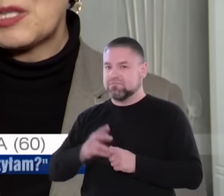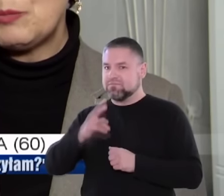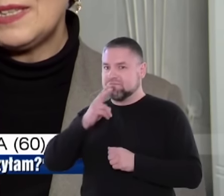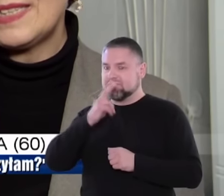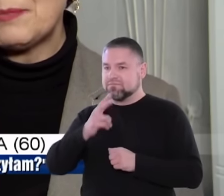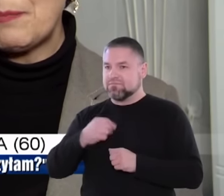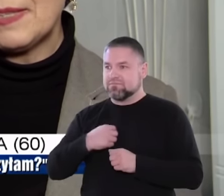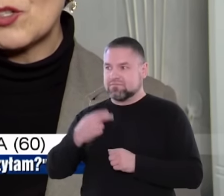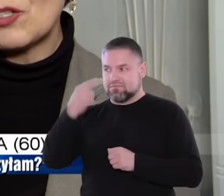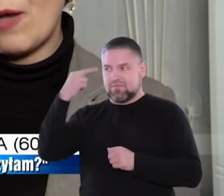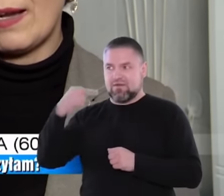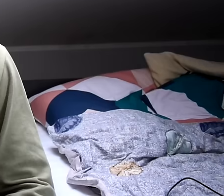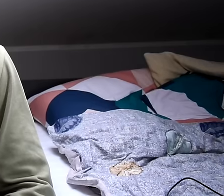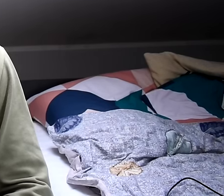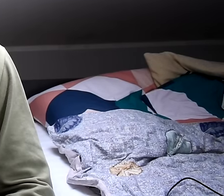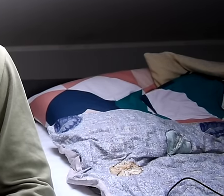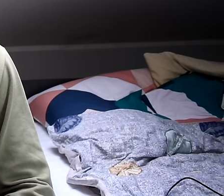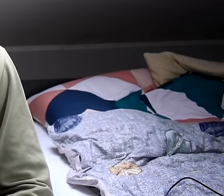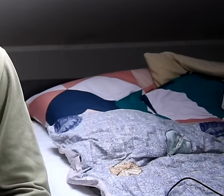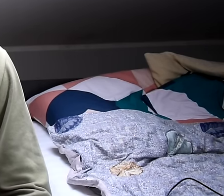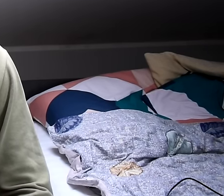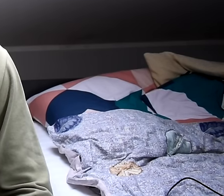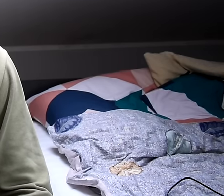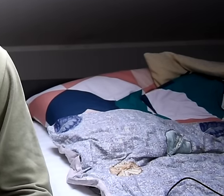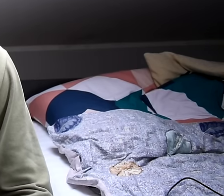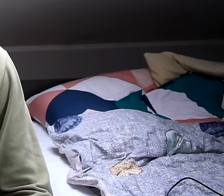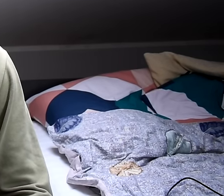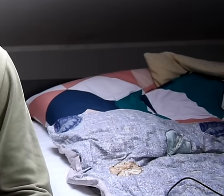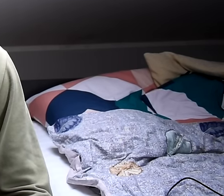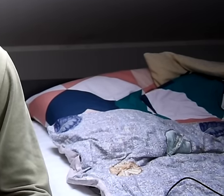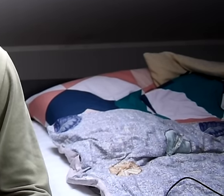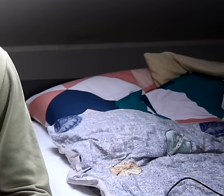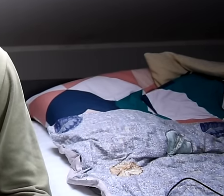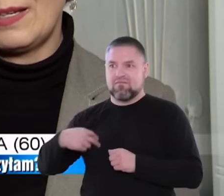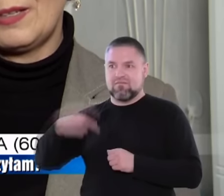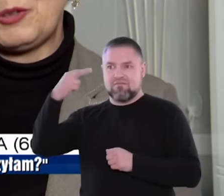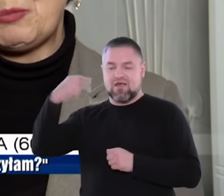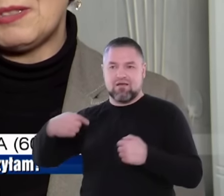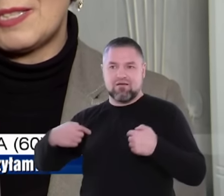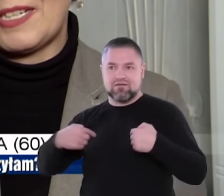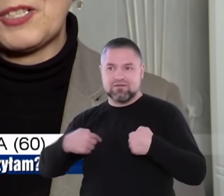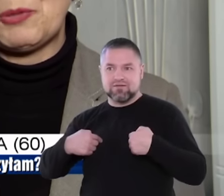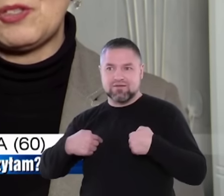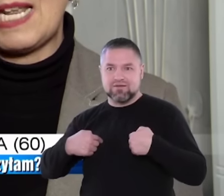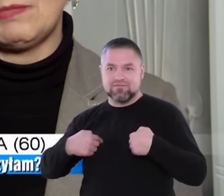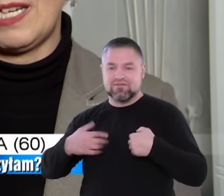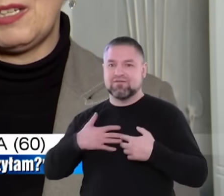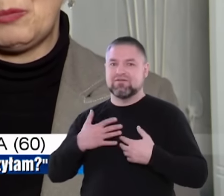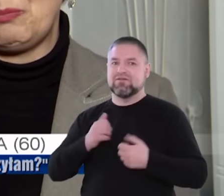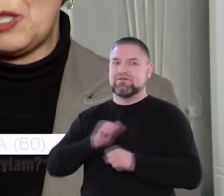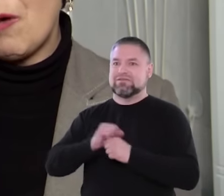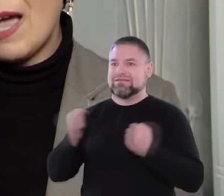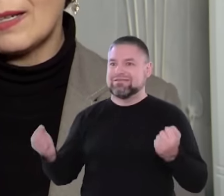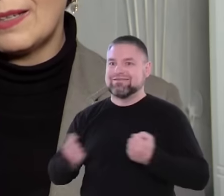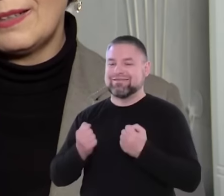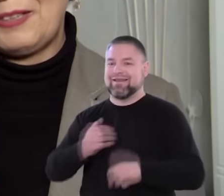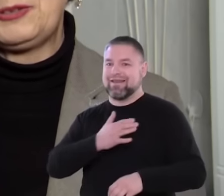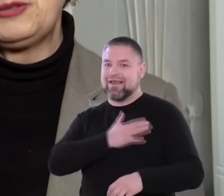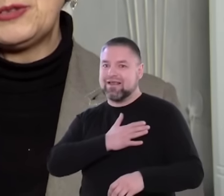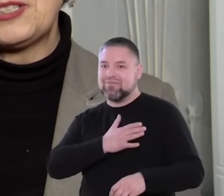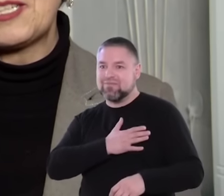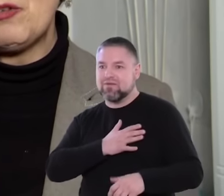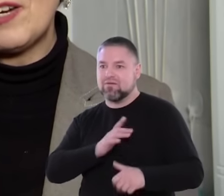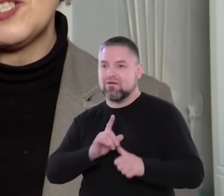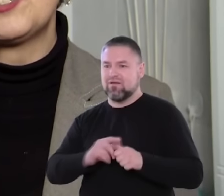Widziałam, jak ta kobieta na mnie patrzyła. Oni z tą kamerą jej tam do kibla weszli też? Niby stara się być dla mnie miła,